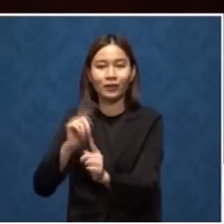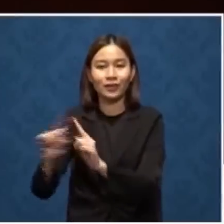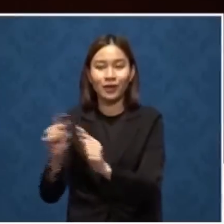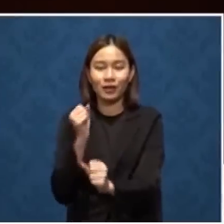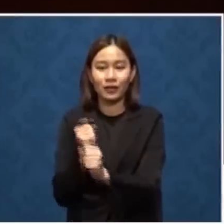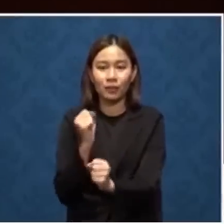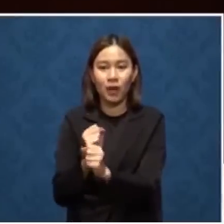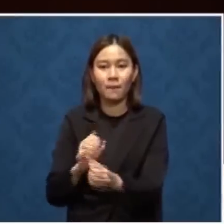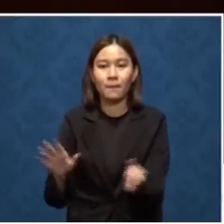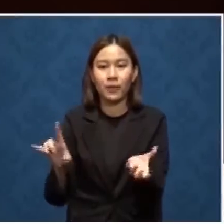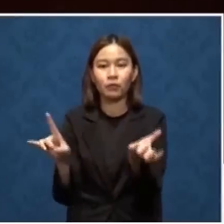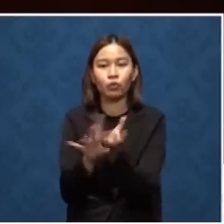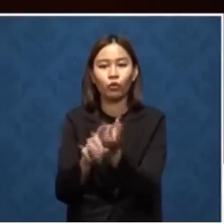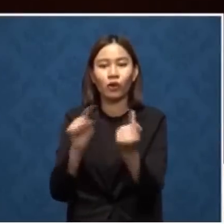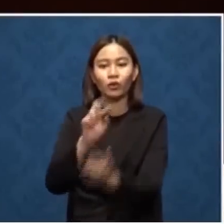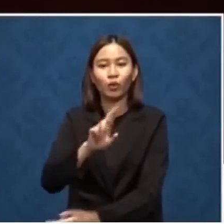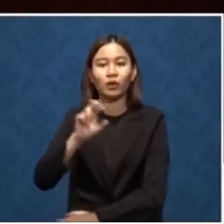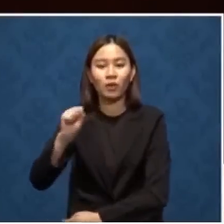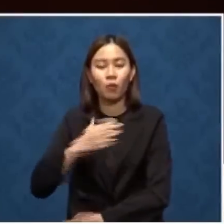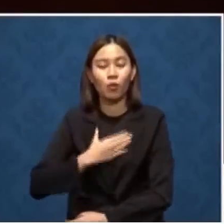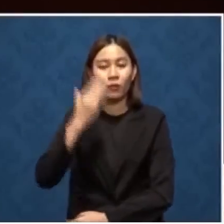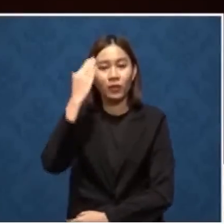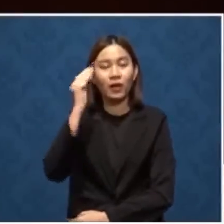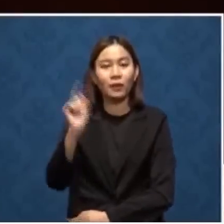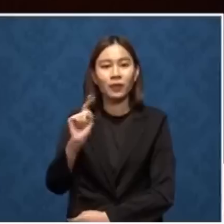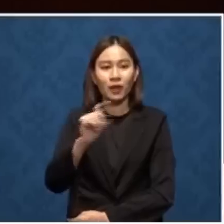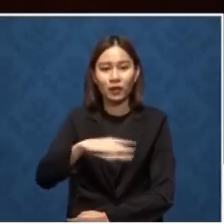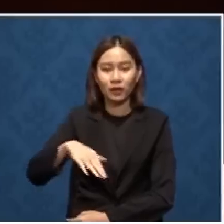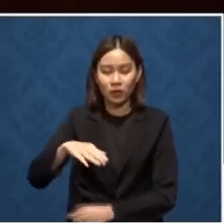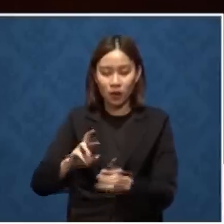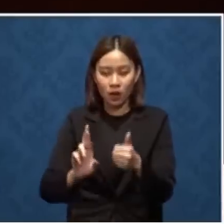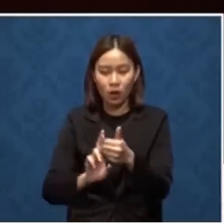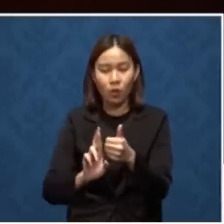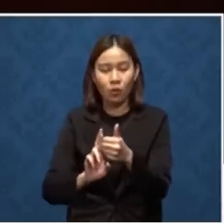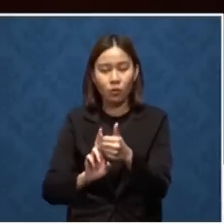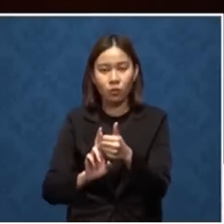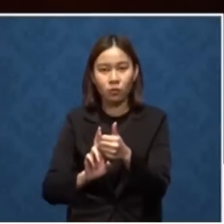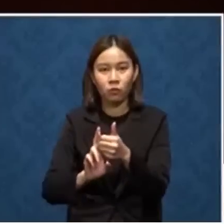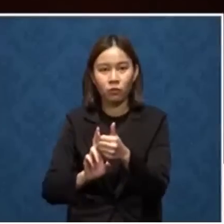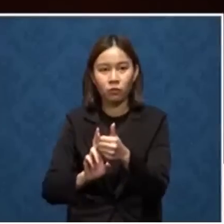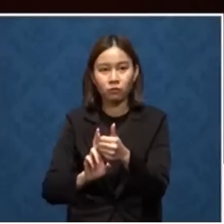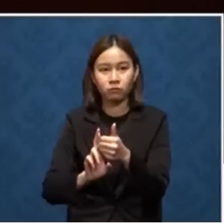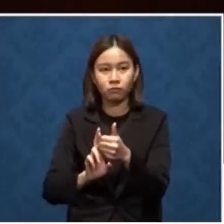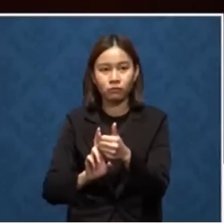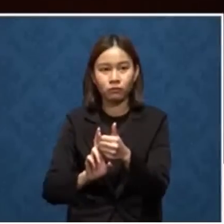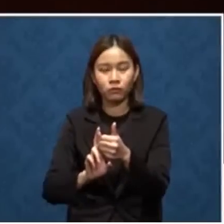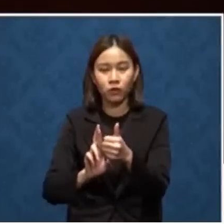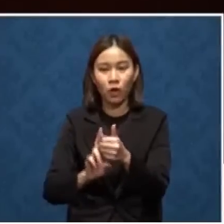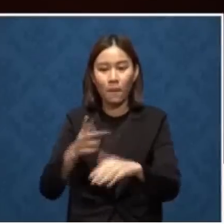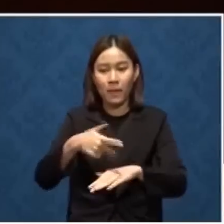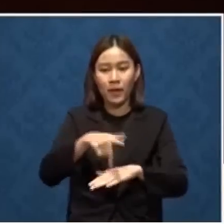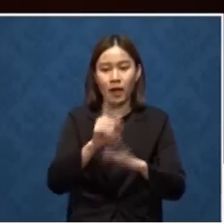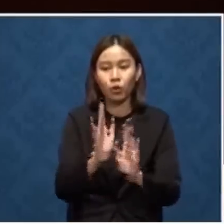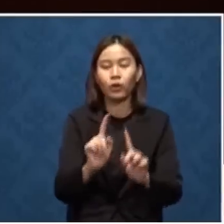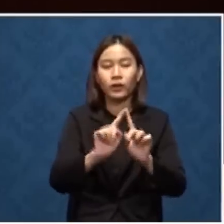ะมาปิดสวิตช์ตัวเองได้ยังไงนะฮะไปดูแล้วว่าสว.มาน้อยเอาเลยทีนี้คุณรังสิมันต์โรมเสนอเลยบ